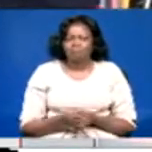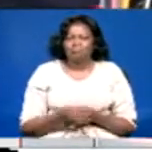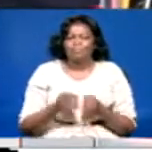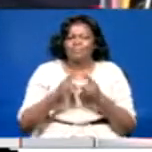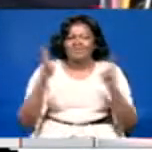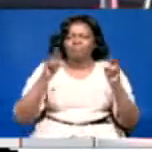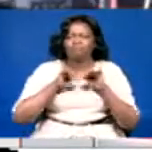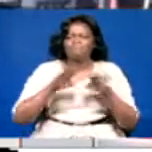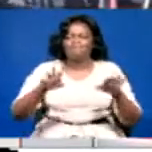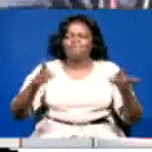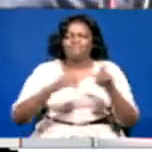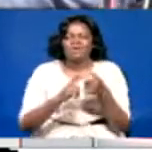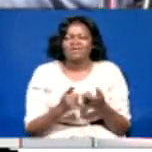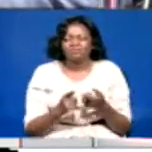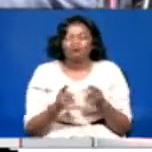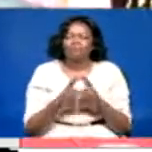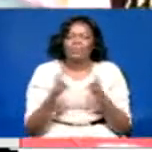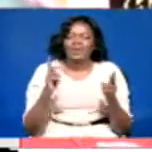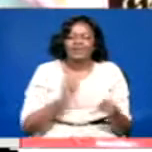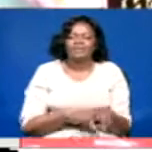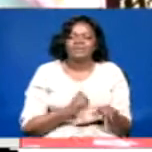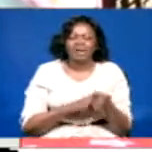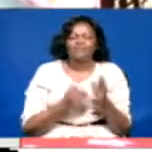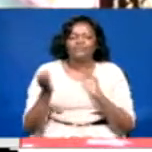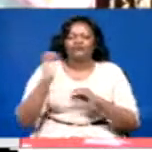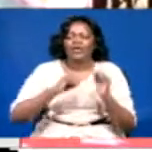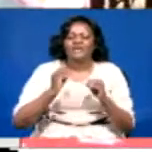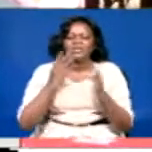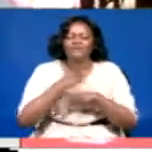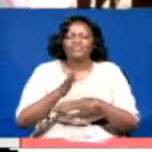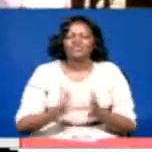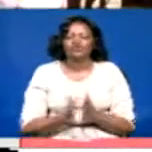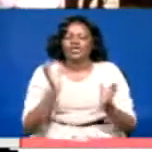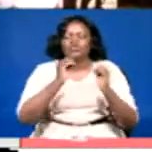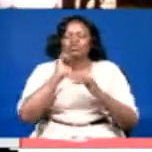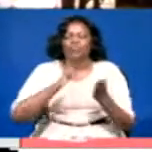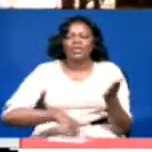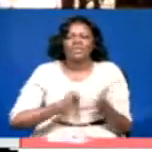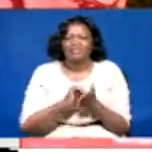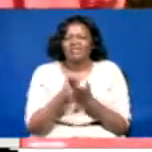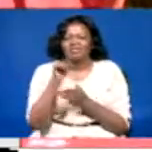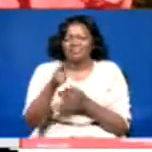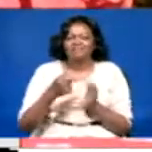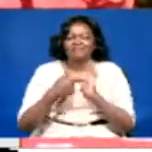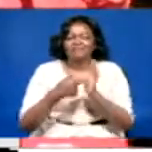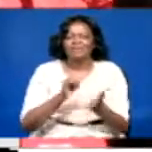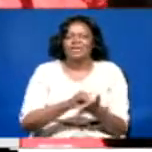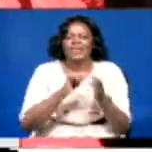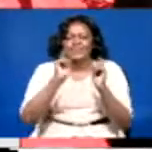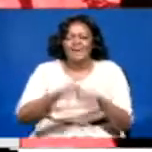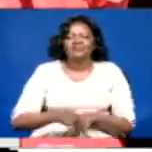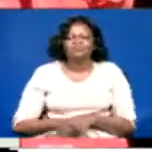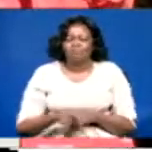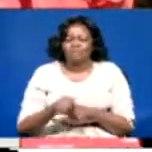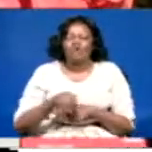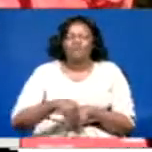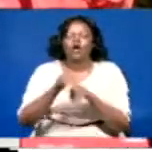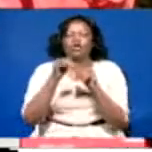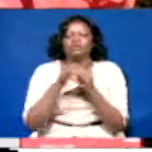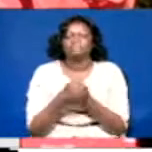kusalia watulivu wakati na baada ya uchaguzi mkuu, yakisema huo ndio mfano unaopaswa kuigizwa.